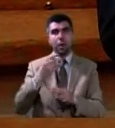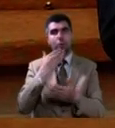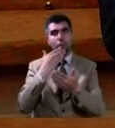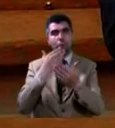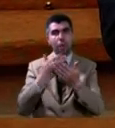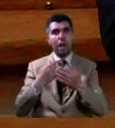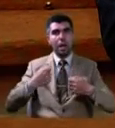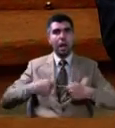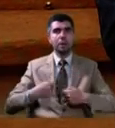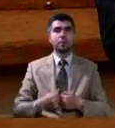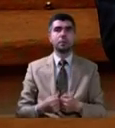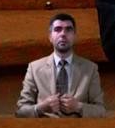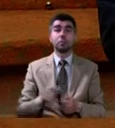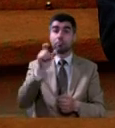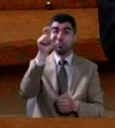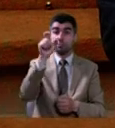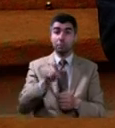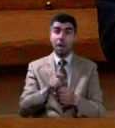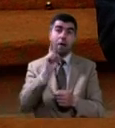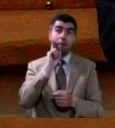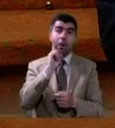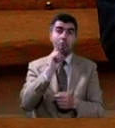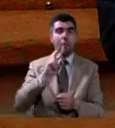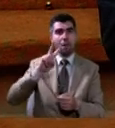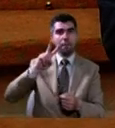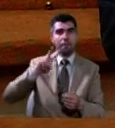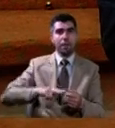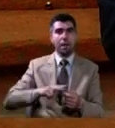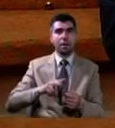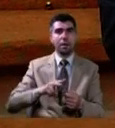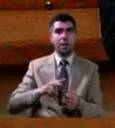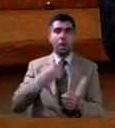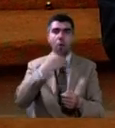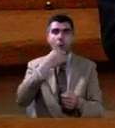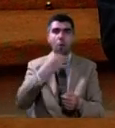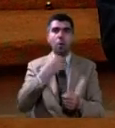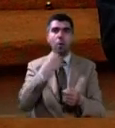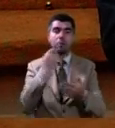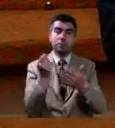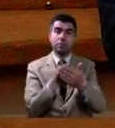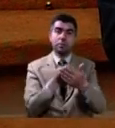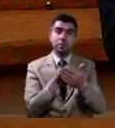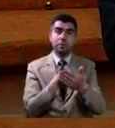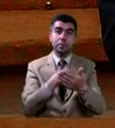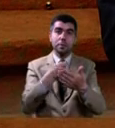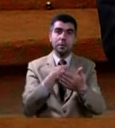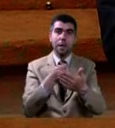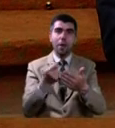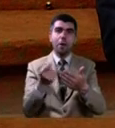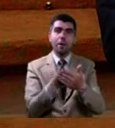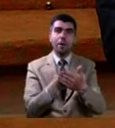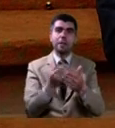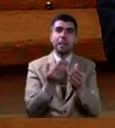شكرا سيد رئيس. السيدة النائبة، بالفعل يعتبر التبليغ يعني وسيلة من الوسائل